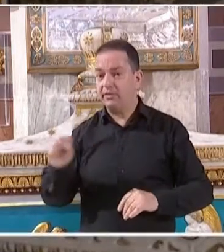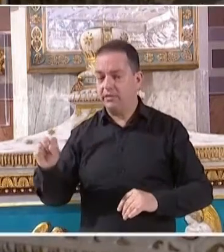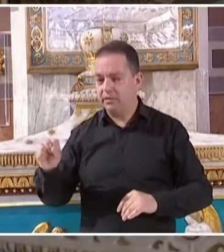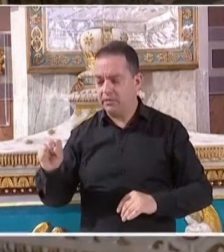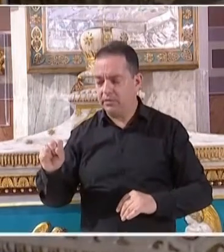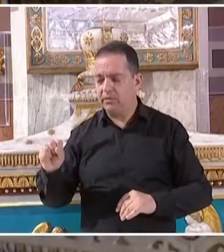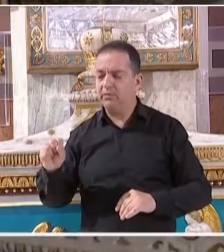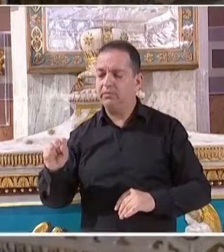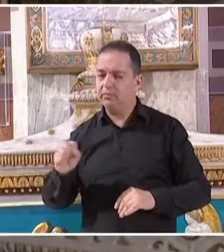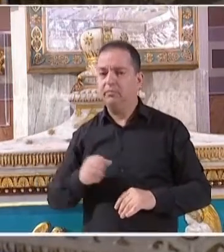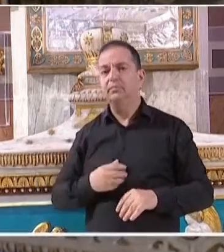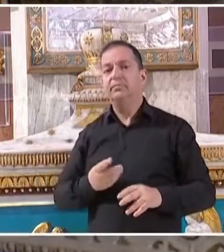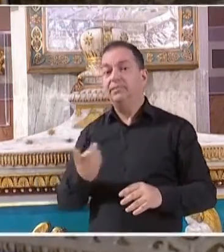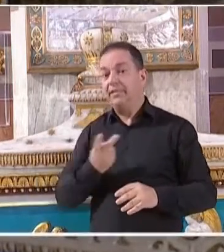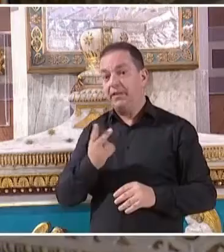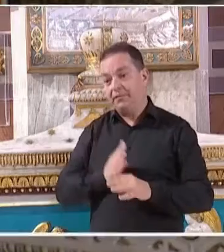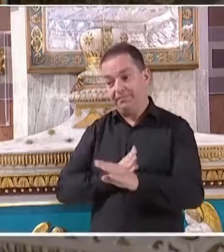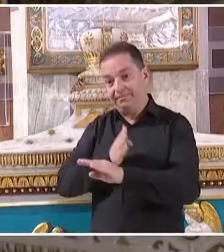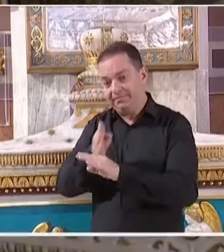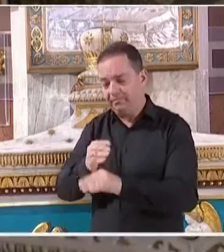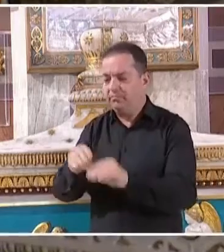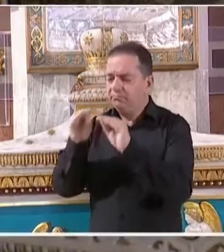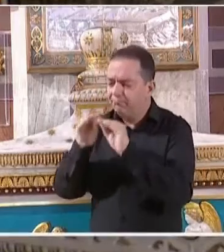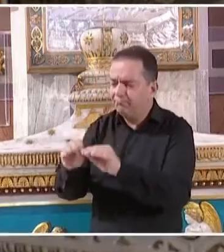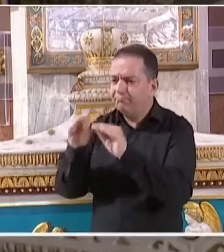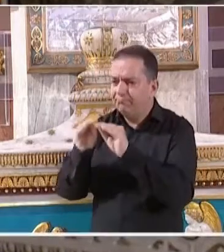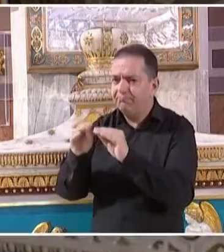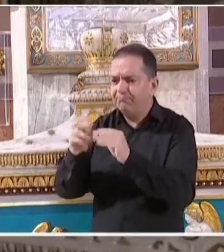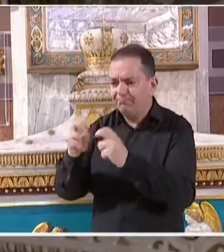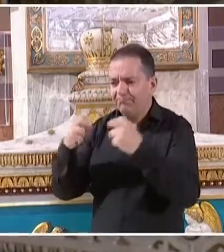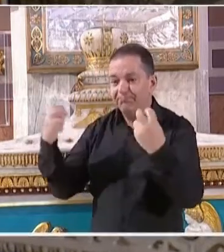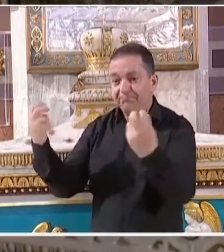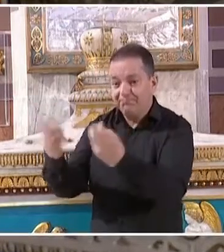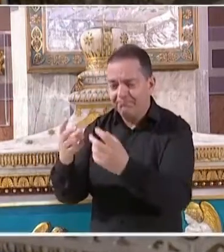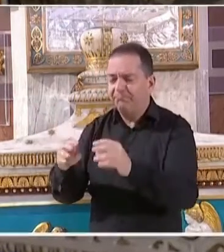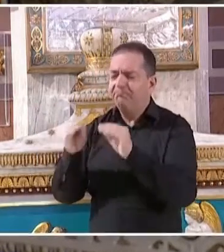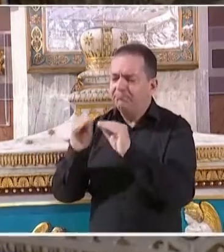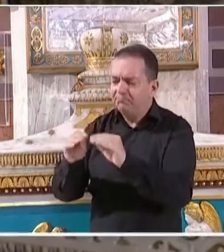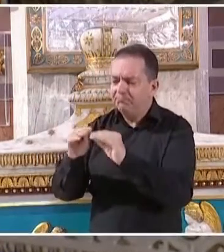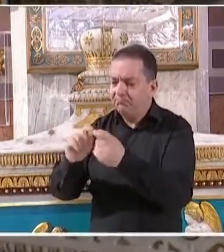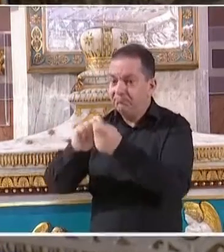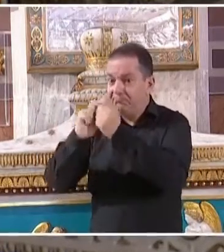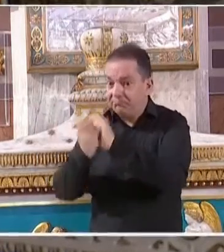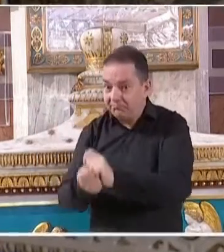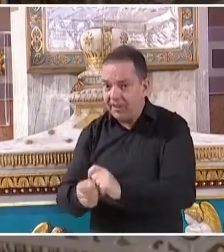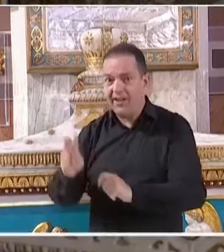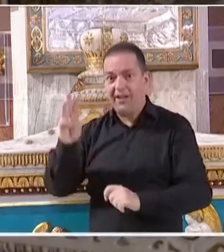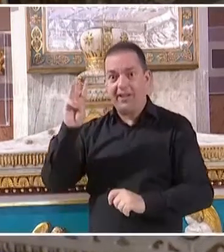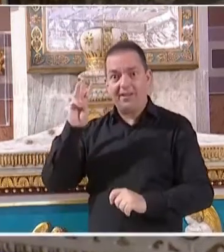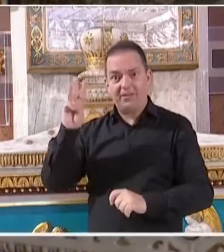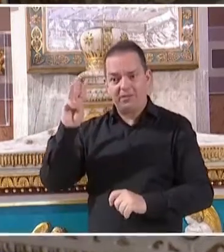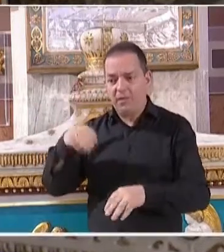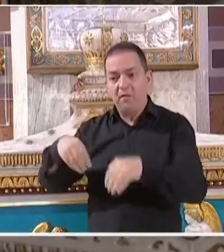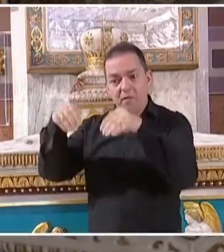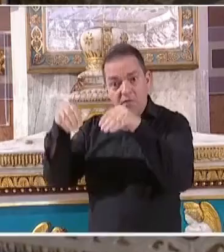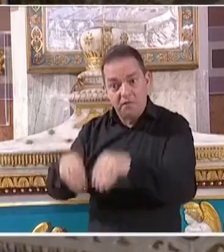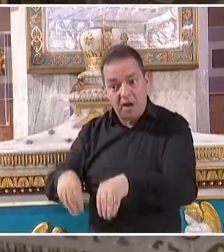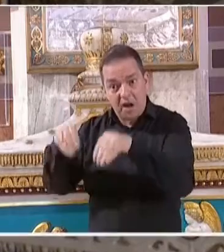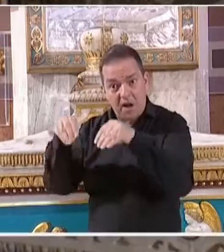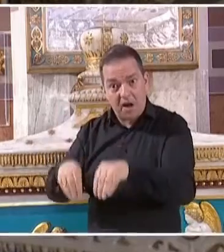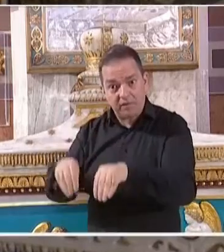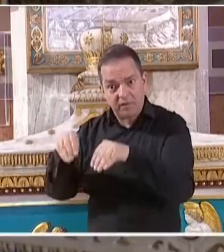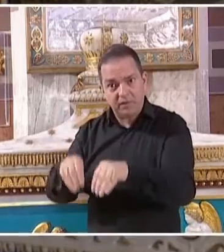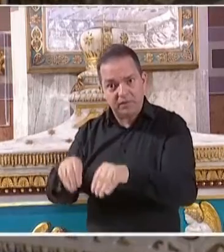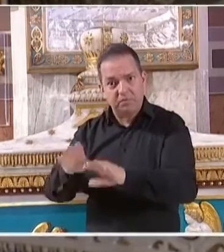τους κατηχούν στην πίστη του Χριστού, τους βαπτίζουν και τους γεμίζουν